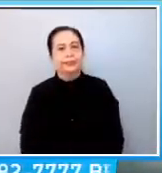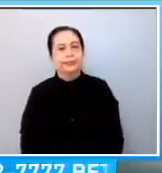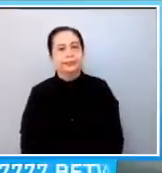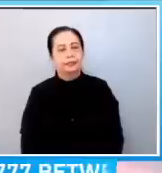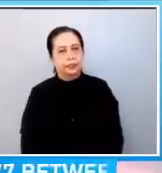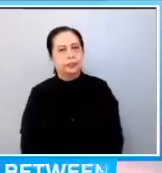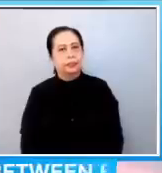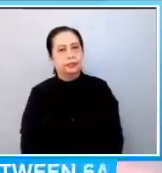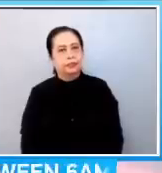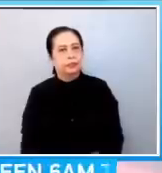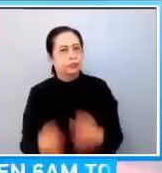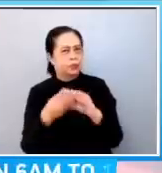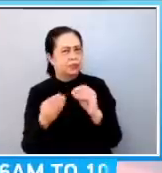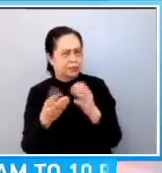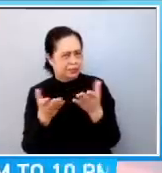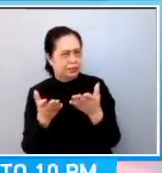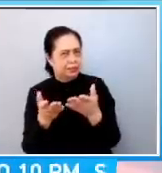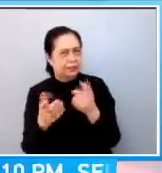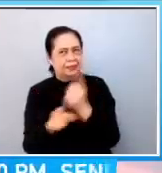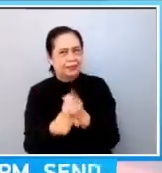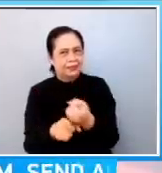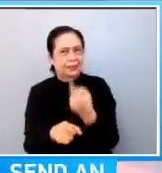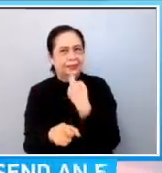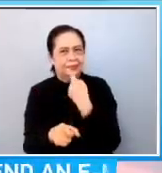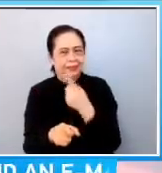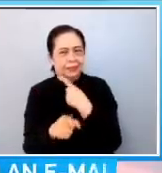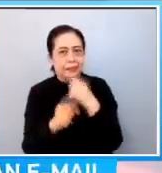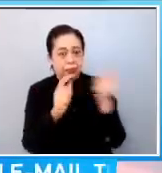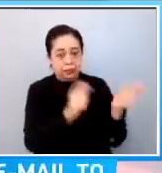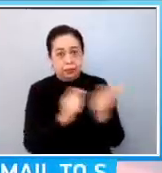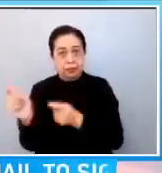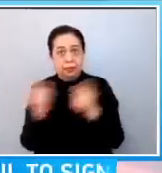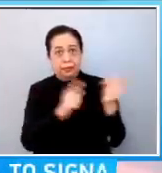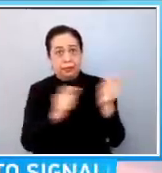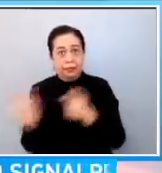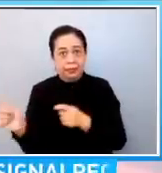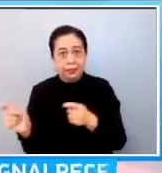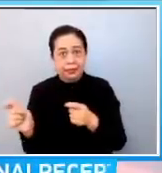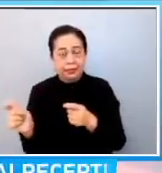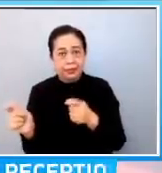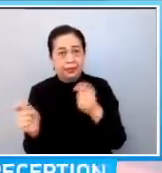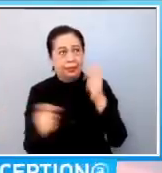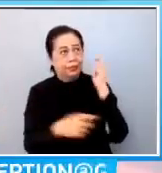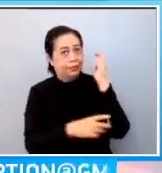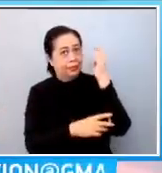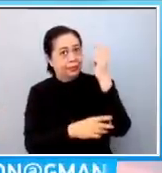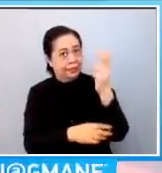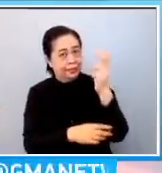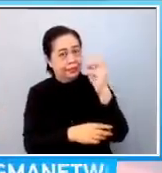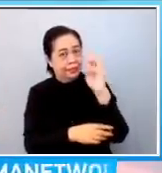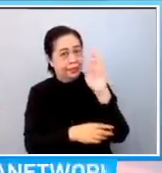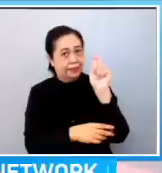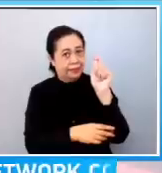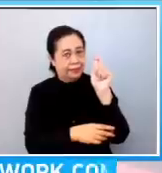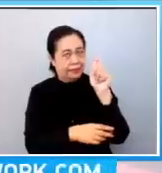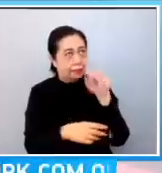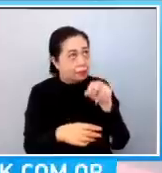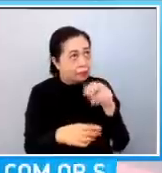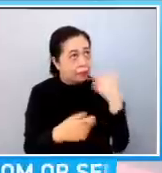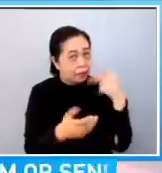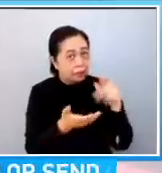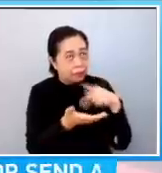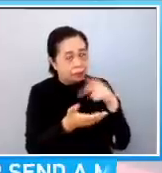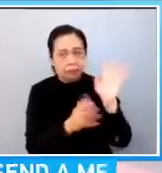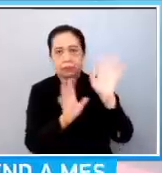magpapakwento lang kami. Kasi hindi ba, sabi mo nga, naglipatan yung mga ibang pasahero ng MRT para makalibre naman dyan